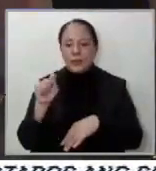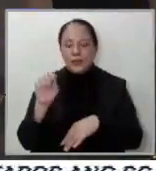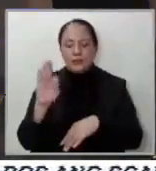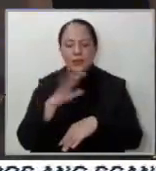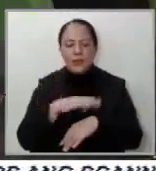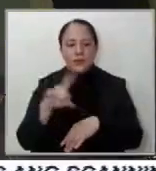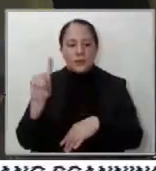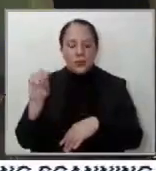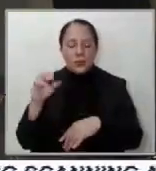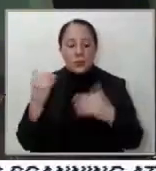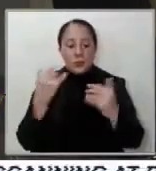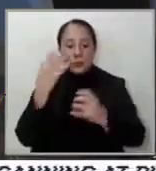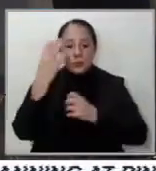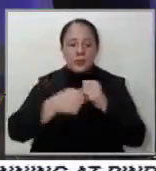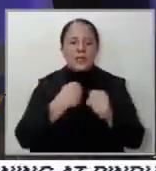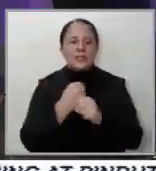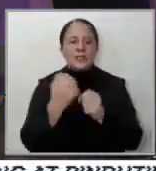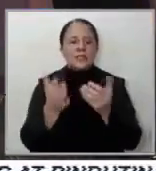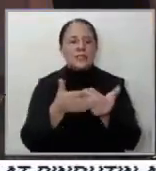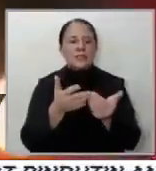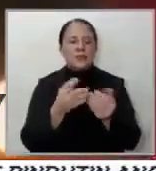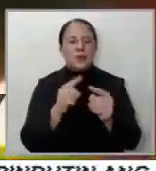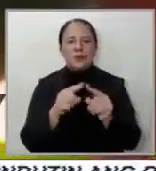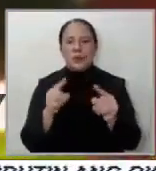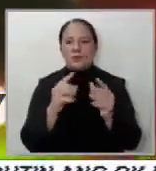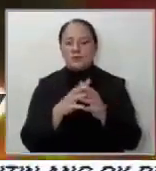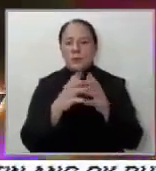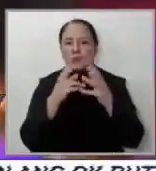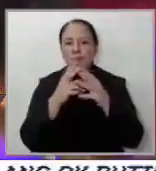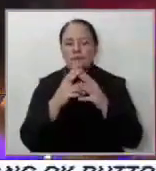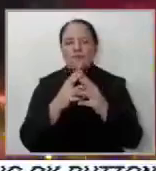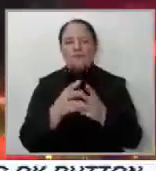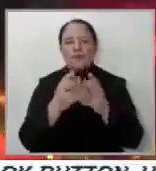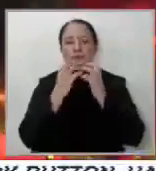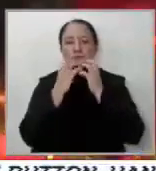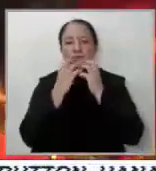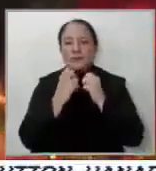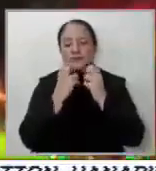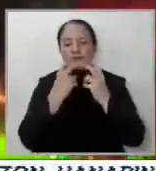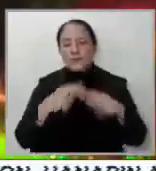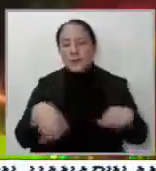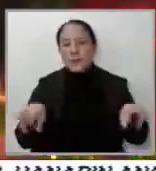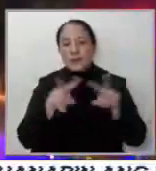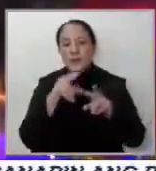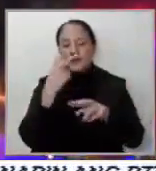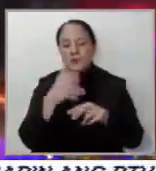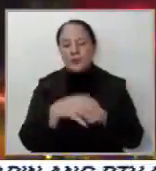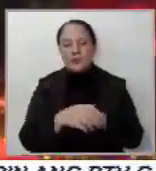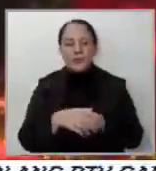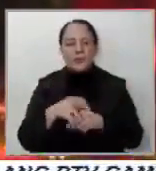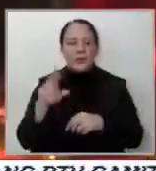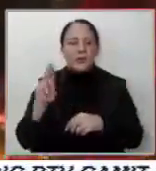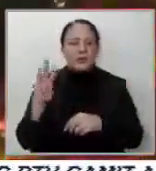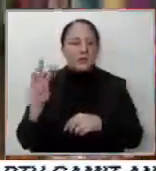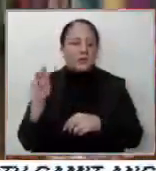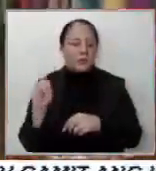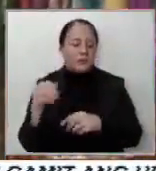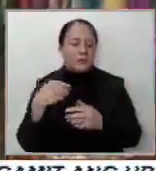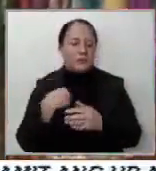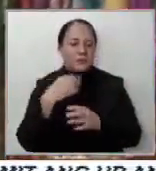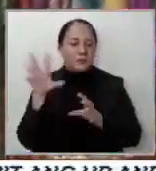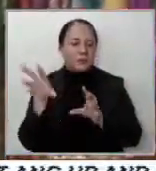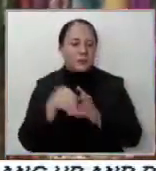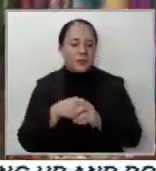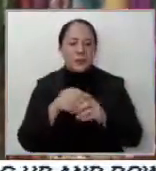taon, simple pero mas makahulugan ang tree lighting ceremony na isinagawa ng RWM. Kaliwat ka ng sale rin